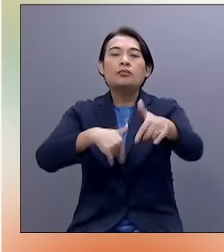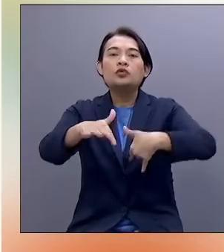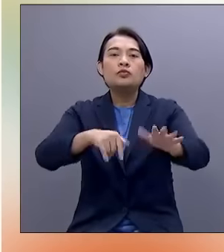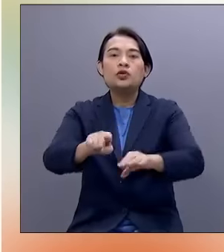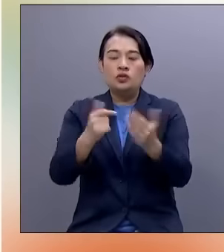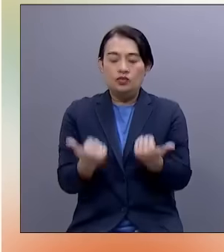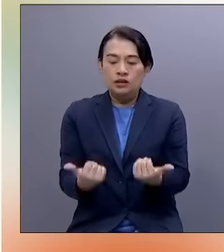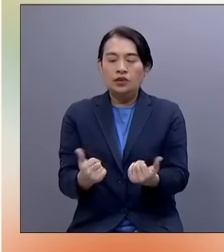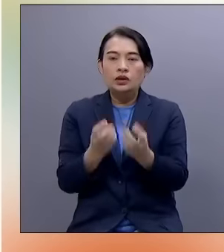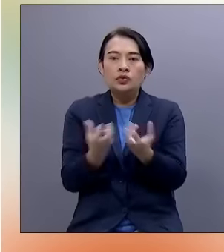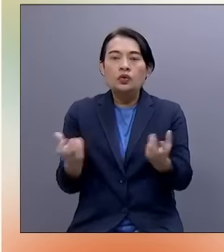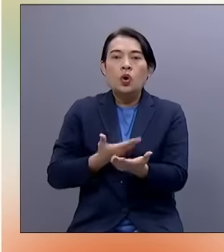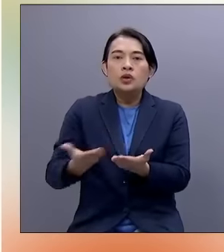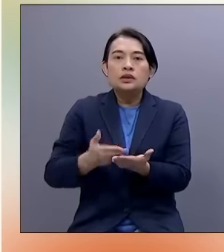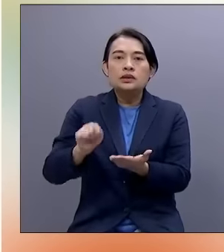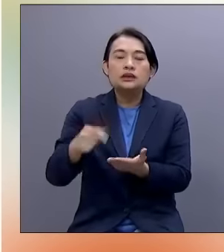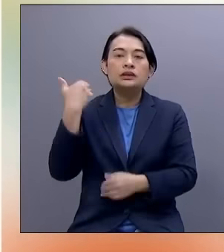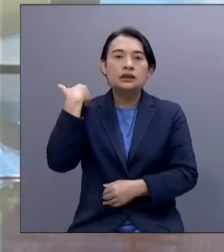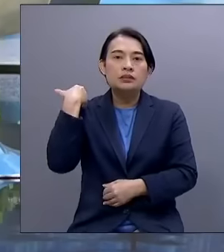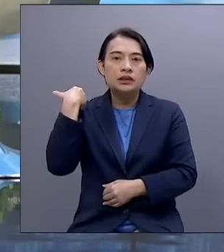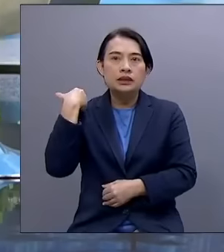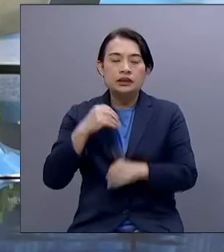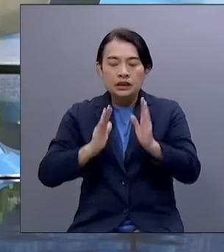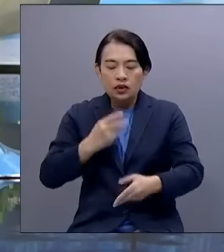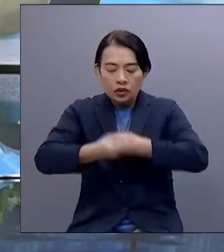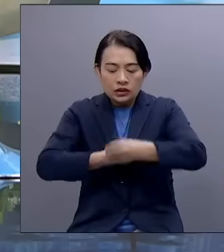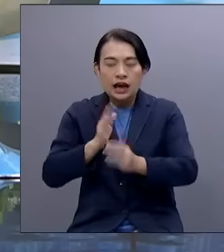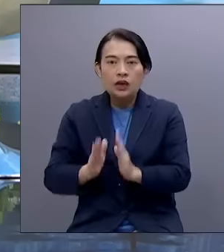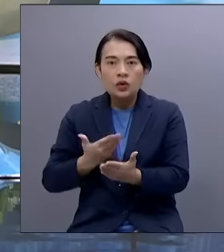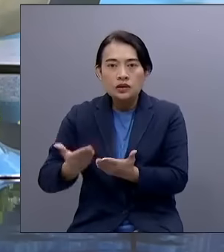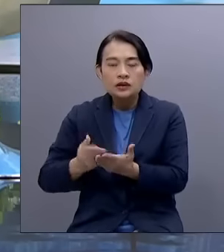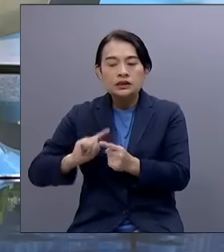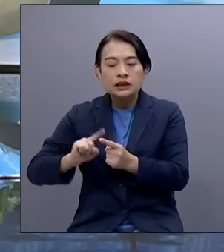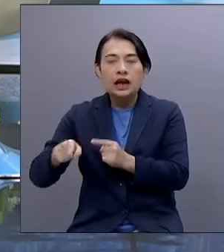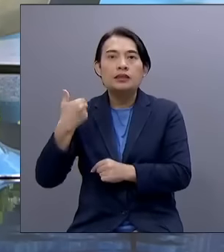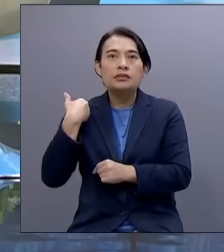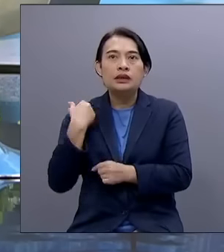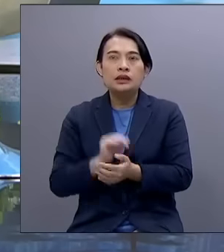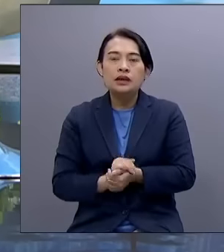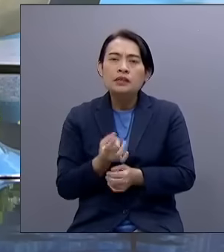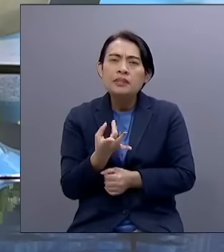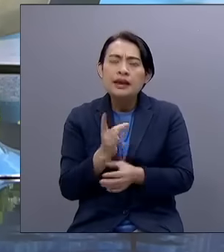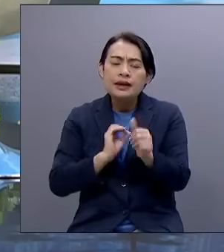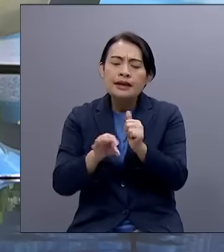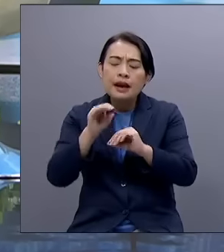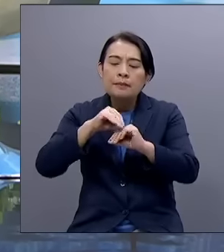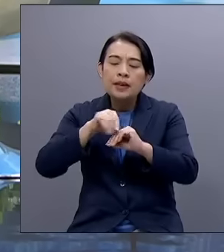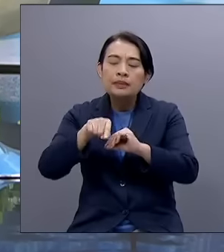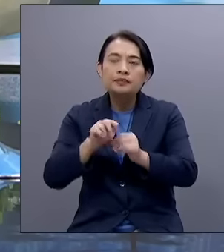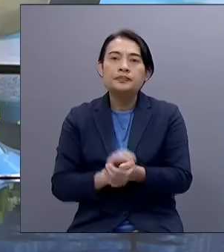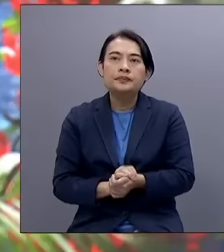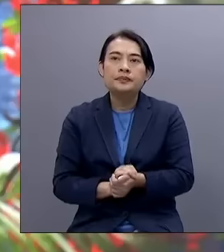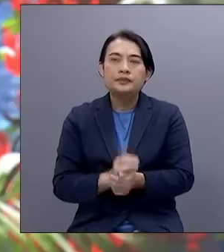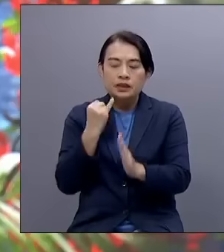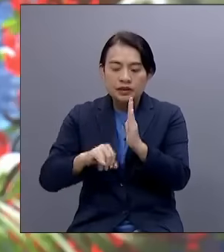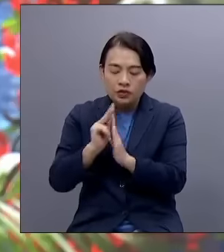ว่ายังไงคนก็ต้องซื้อของออนไลน์แหละทั้งคนขายทั้งคนซื้อนะทั้งผู้ส่งและผู้ซื้อเนี่ยนะครับมีอะไรเพิ่มเติมให้เราซื้อของแล้วก็ไม่ต้องเสี่ยงต่อการทำผิดกฎ